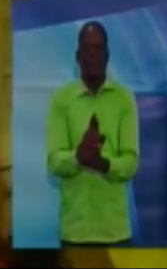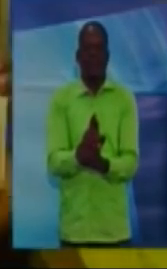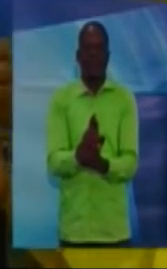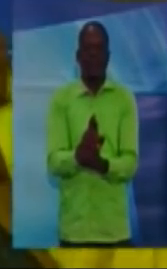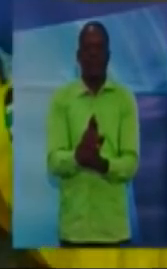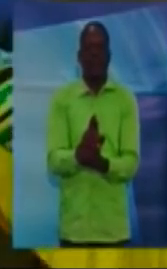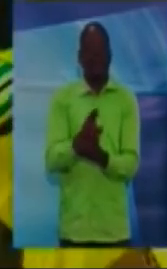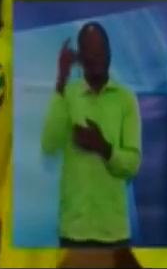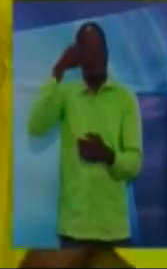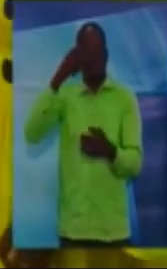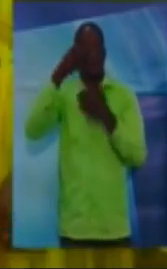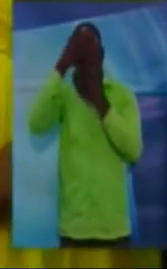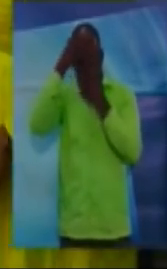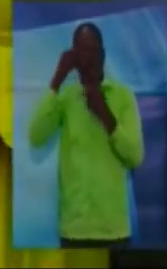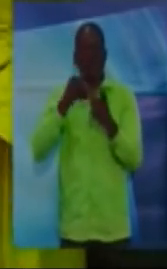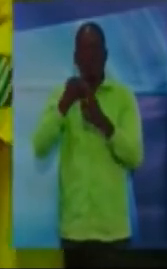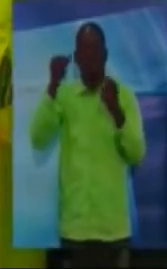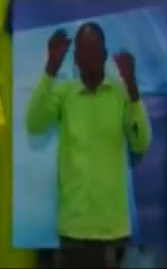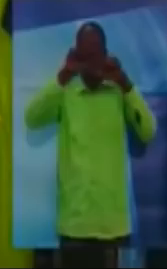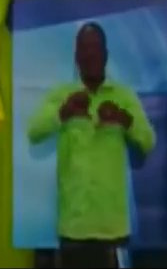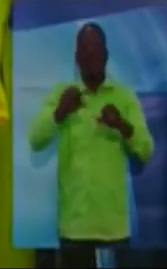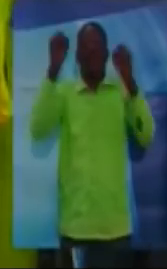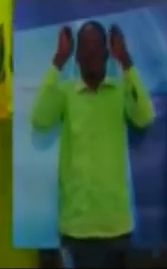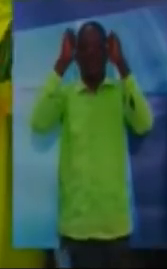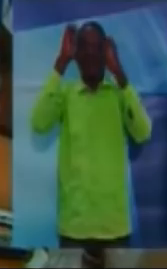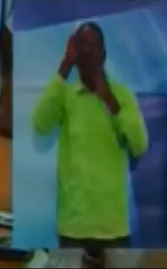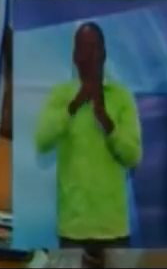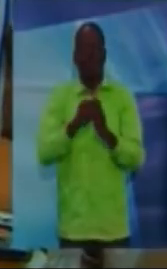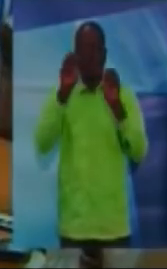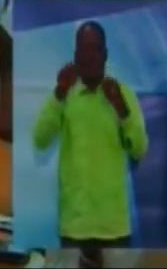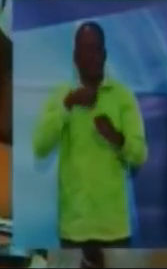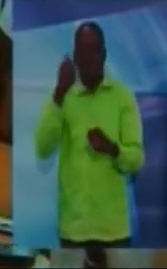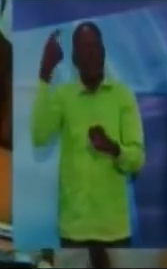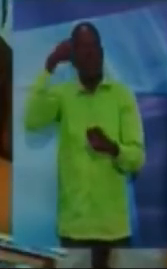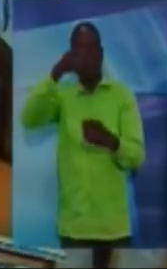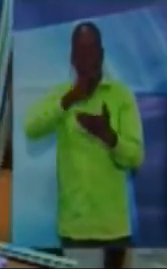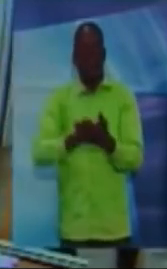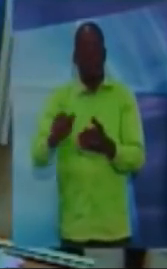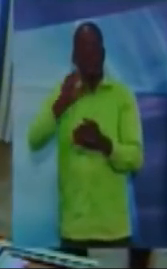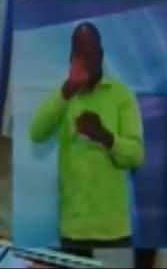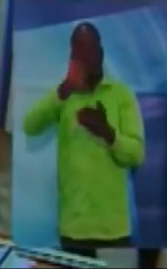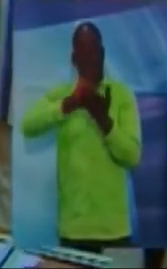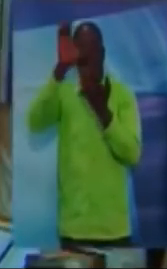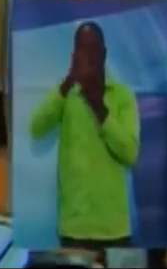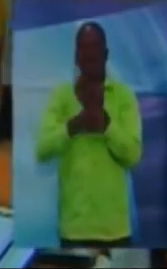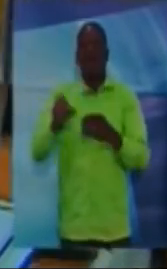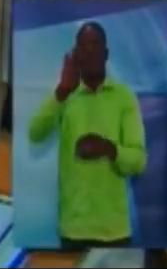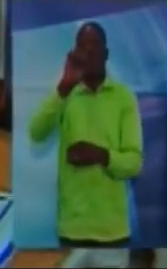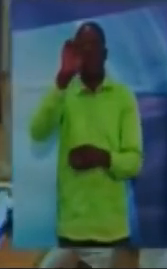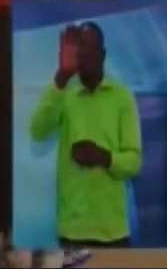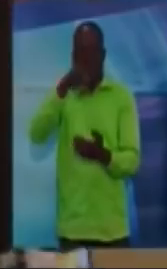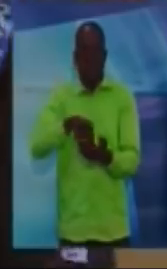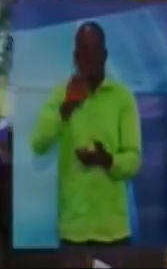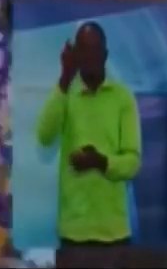Ni le terrorisme, ni la crise dans le système éducatif n'auront donc eu d'impact sur le calendrier de tenue du baccalauréat